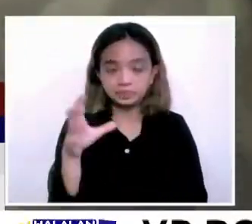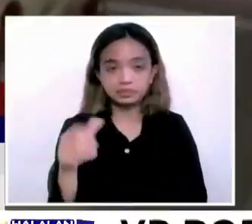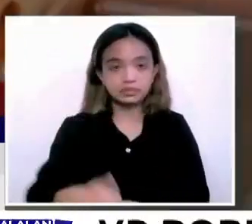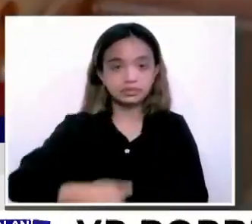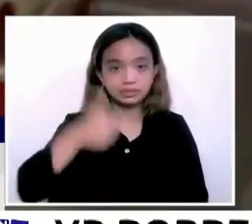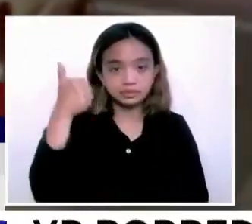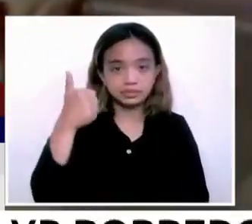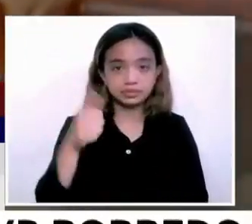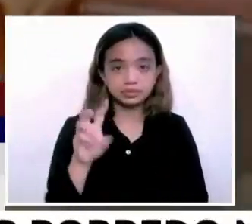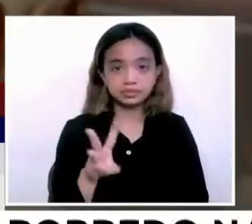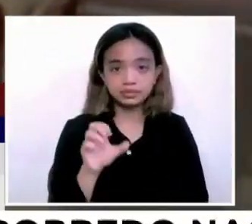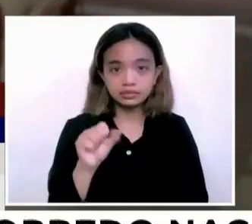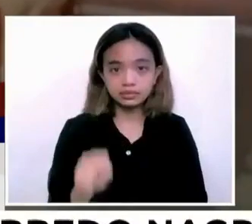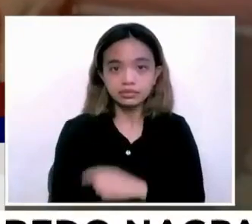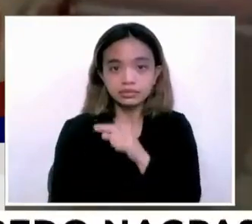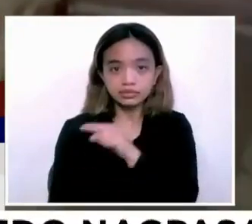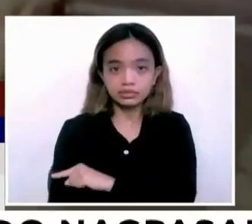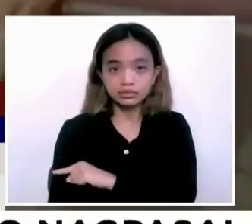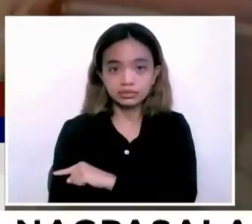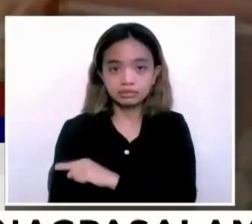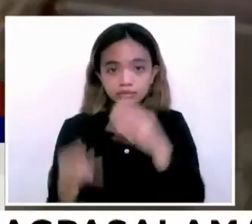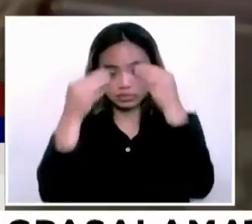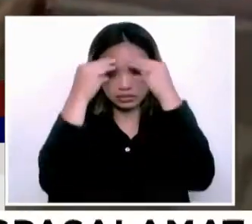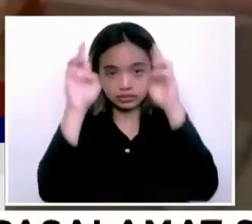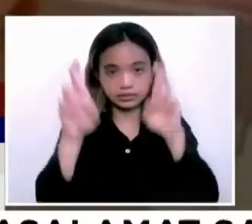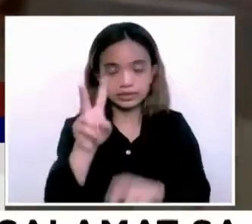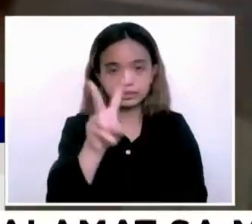Wes Gatchalian as city mayor na may